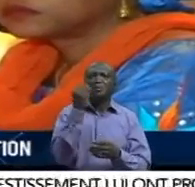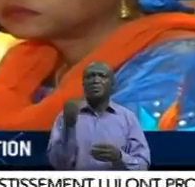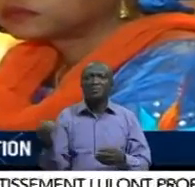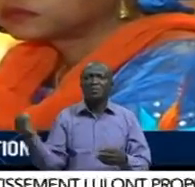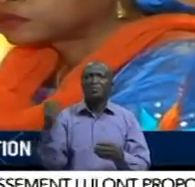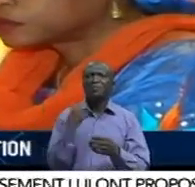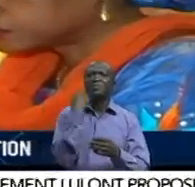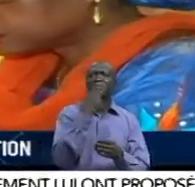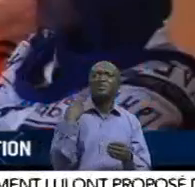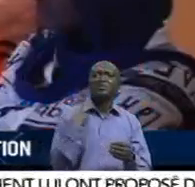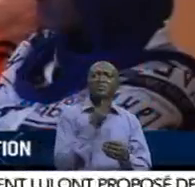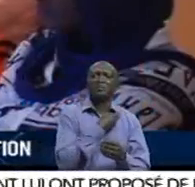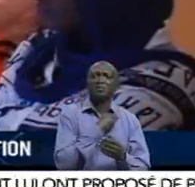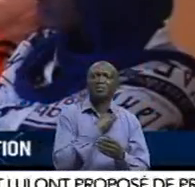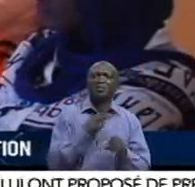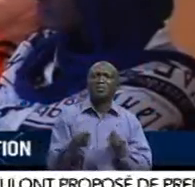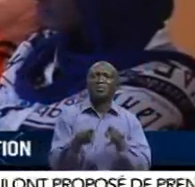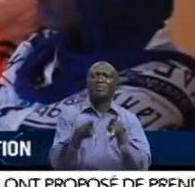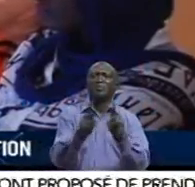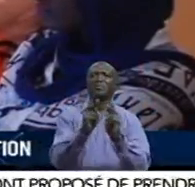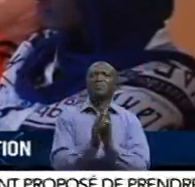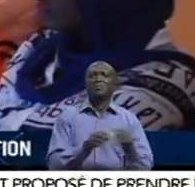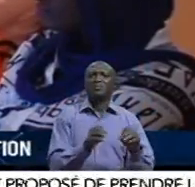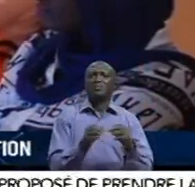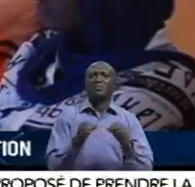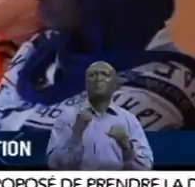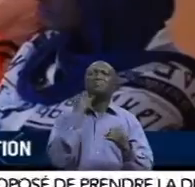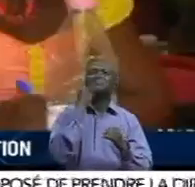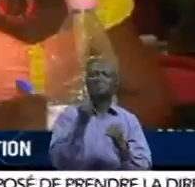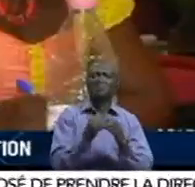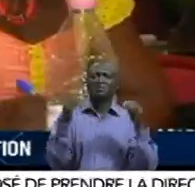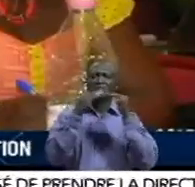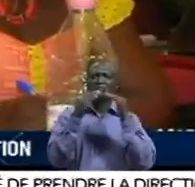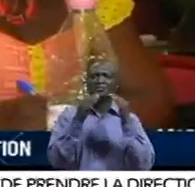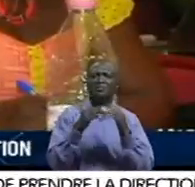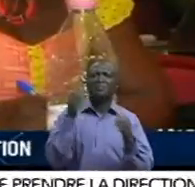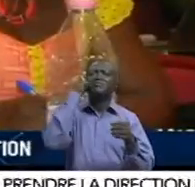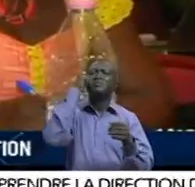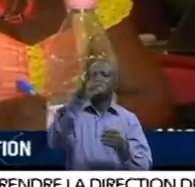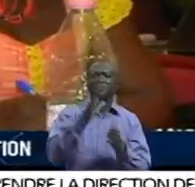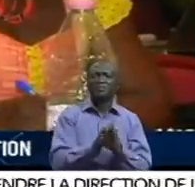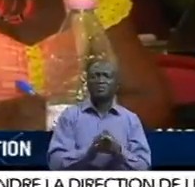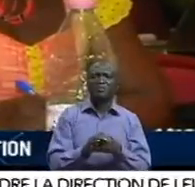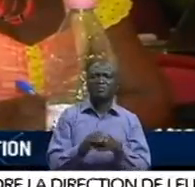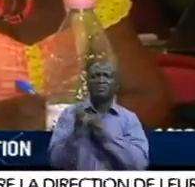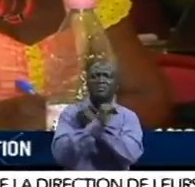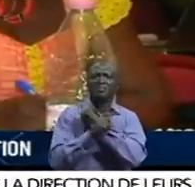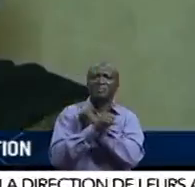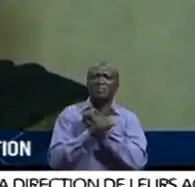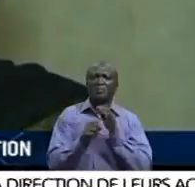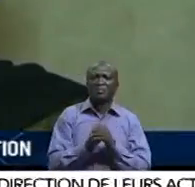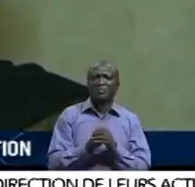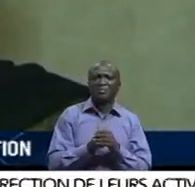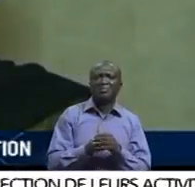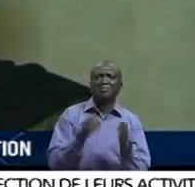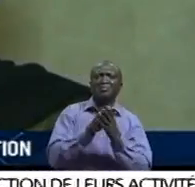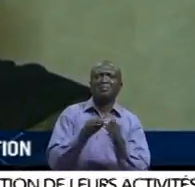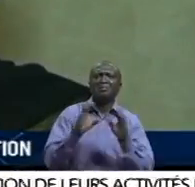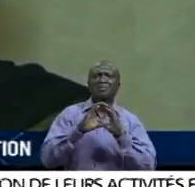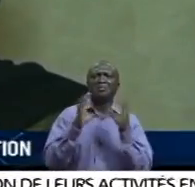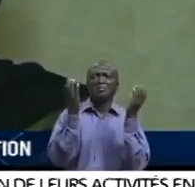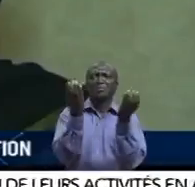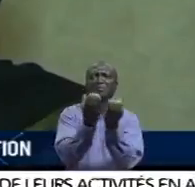permet de faire des analyses sur les inégalités hommes femmes et on s'est rencontré que pour le compte du Sénégal les couches les plus vulnérables sont